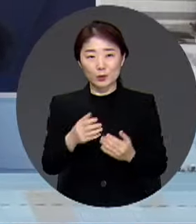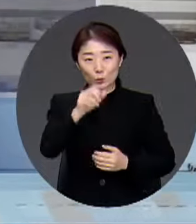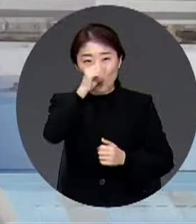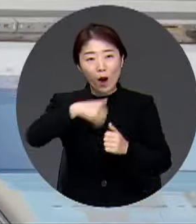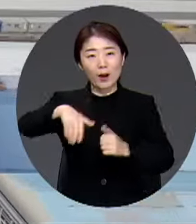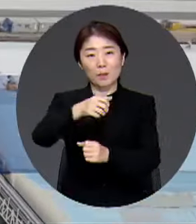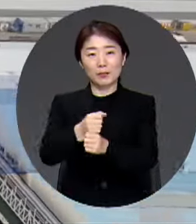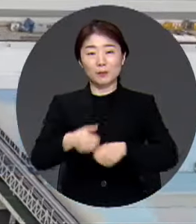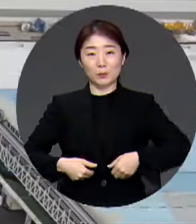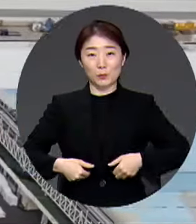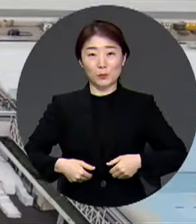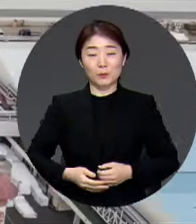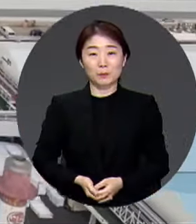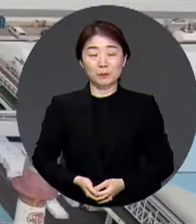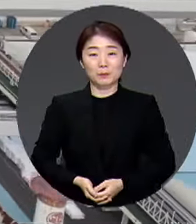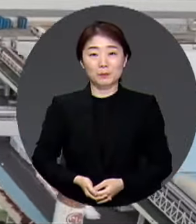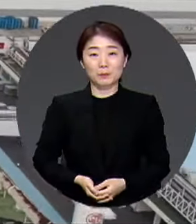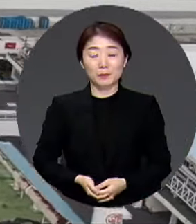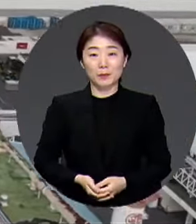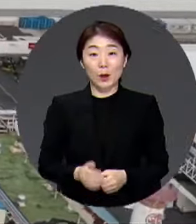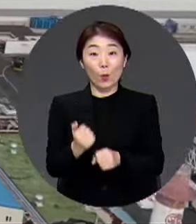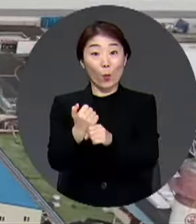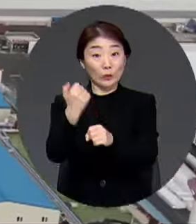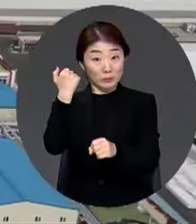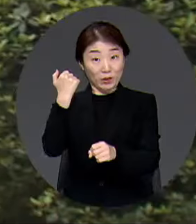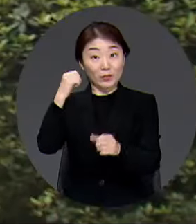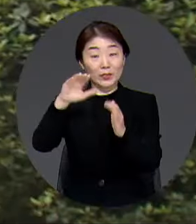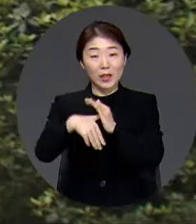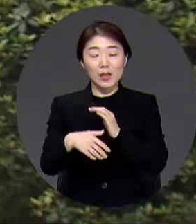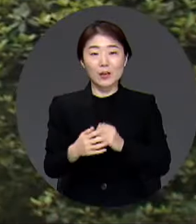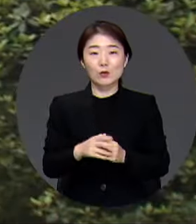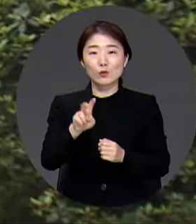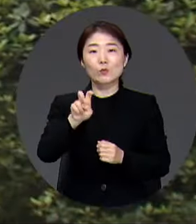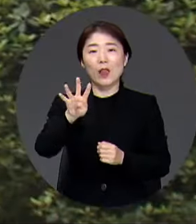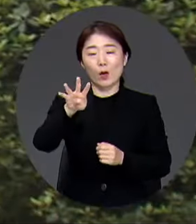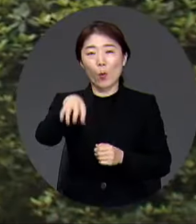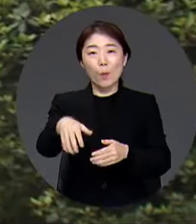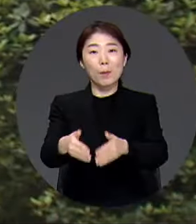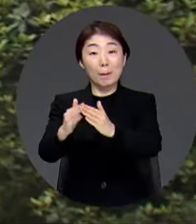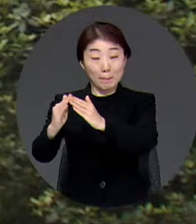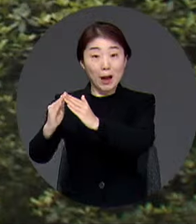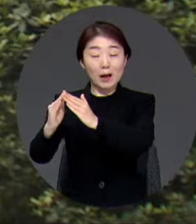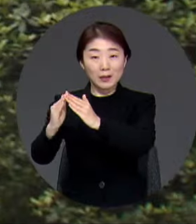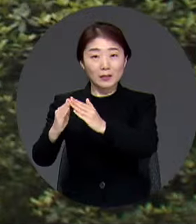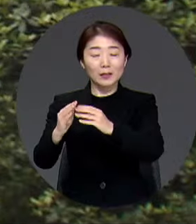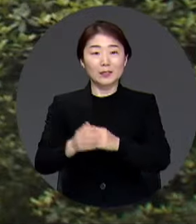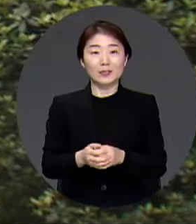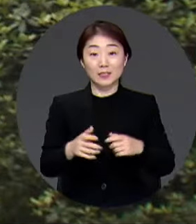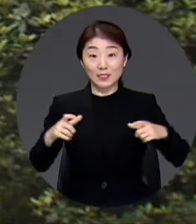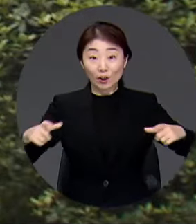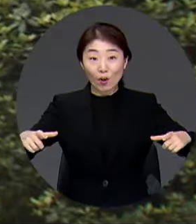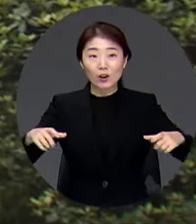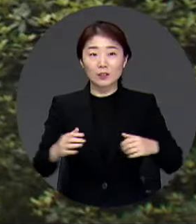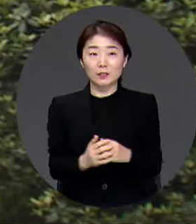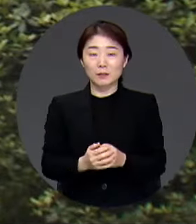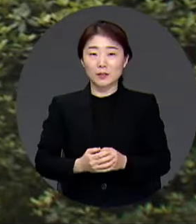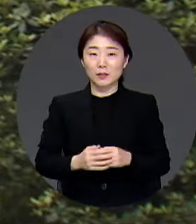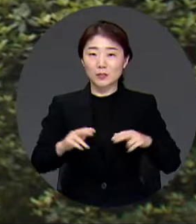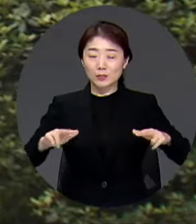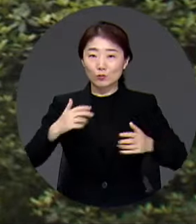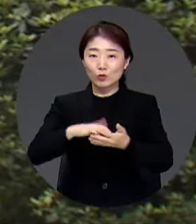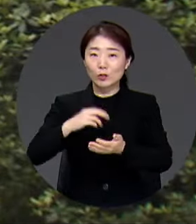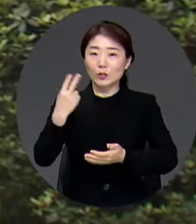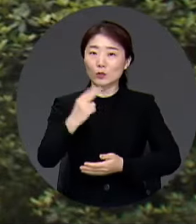것이 필요하거든요. 50년 전 24개 입주기업으로 시작한 창원 국가산단. 지금은 2,900여